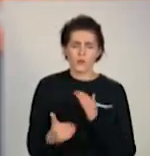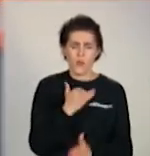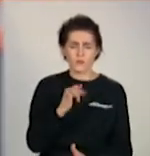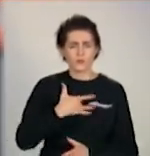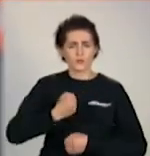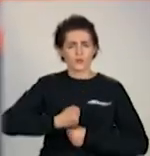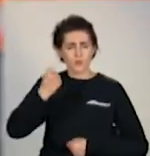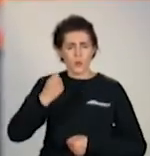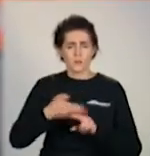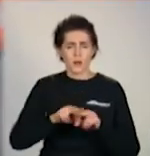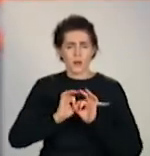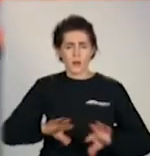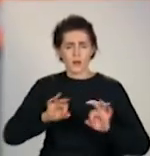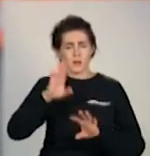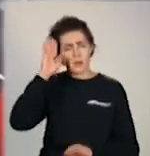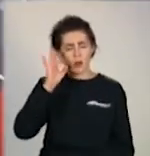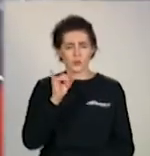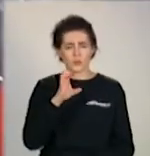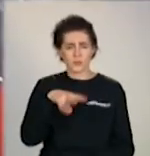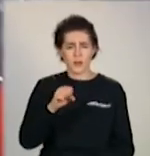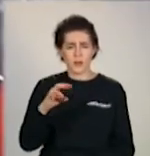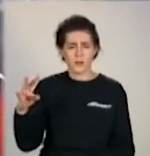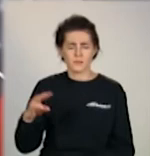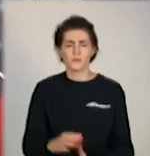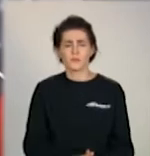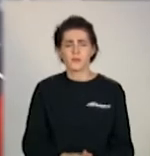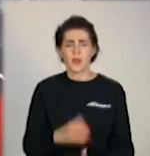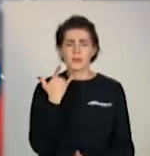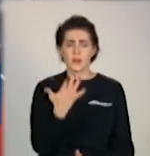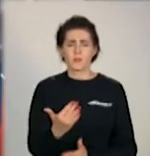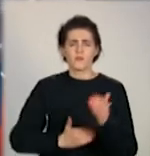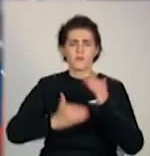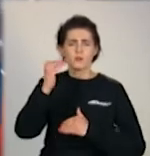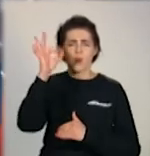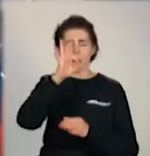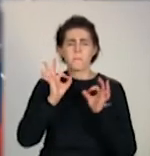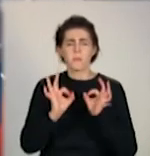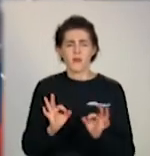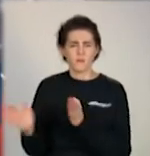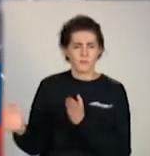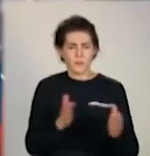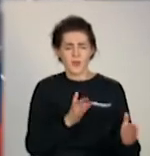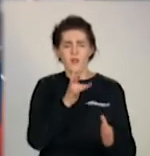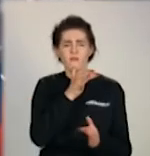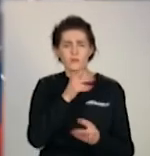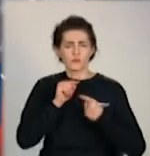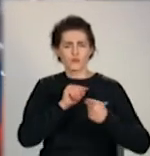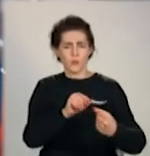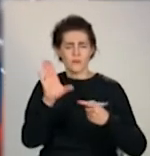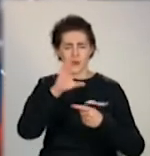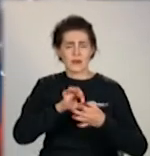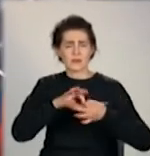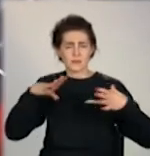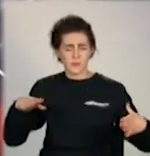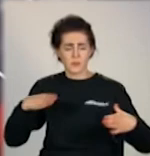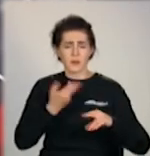жорсткіші, розповідає Руслан Сагіров. Повищені требування по пределу текучості, временному сопротивлению розриву,